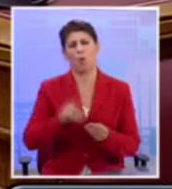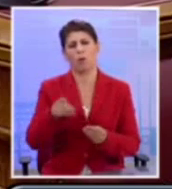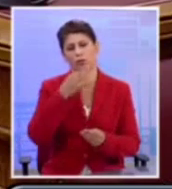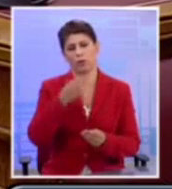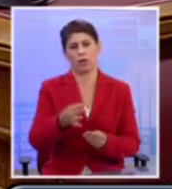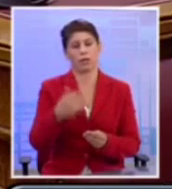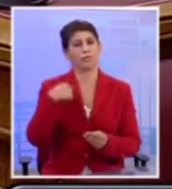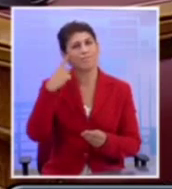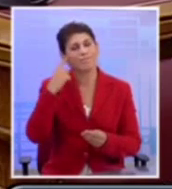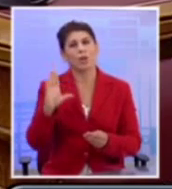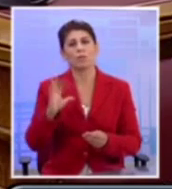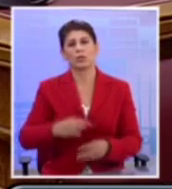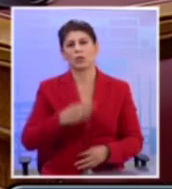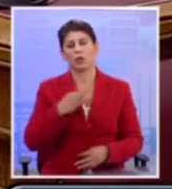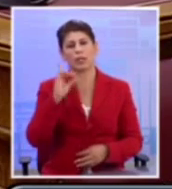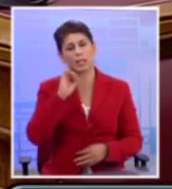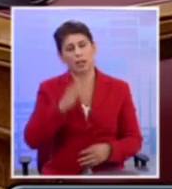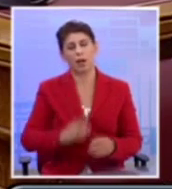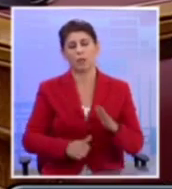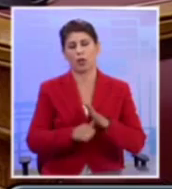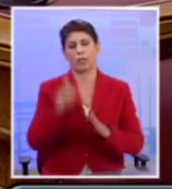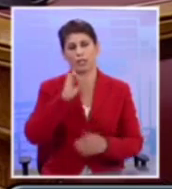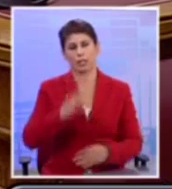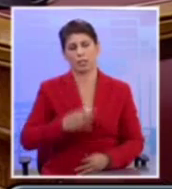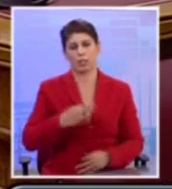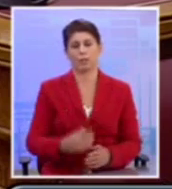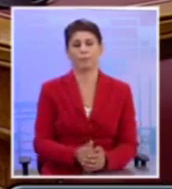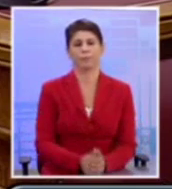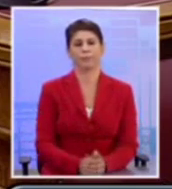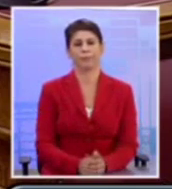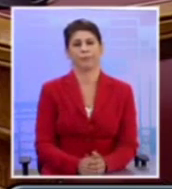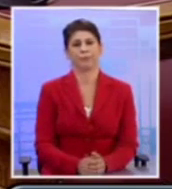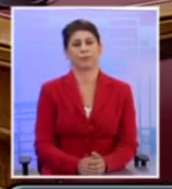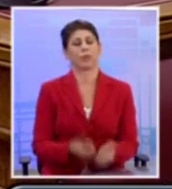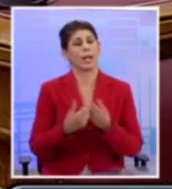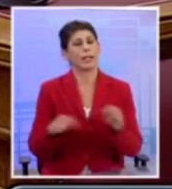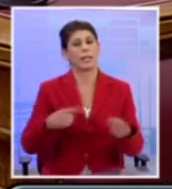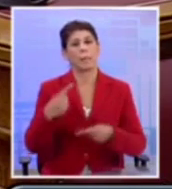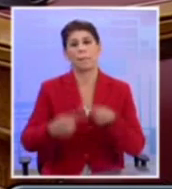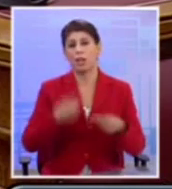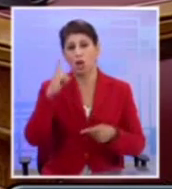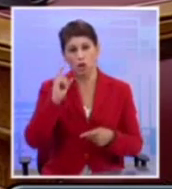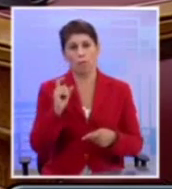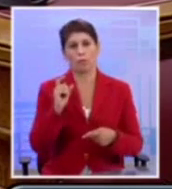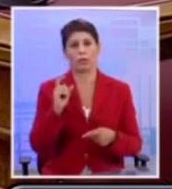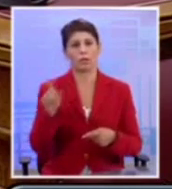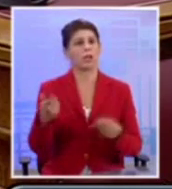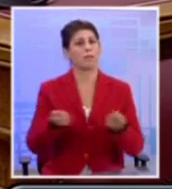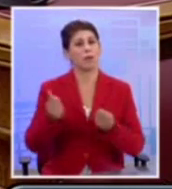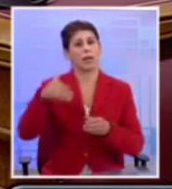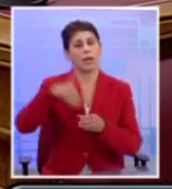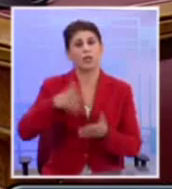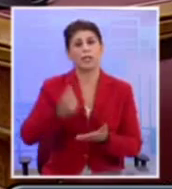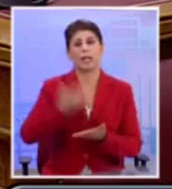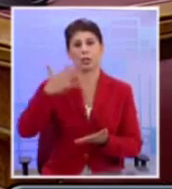κυρία Πρόεδρε, κυρίες και κύριοι. Οι ανεξάρτητοι εμπειρογνώμονες που κάνανε την εσωτερική